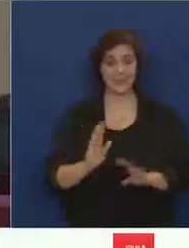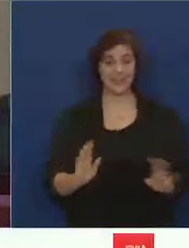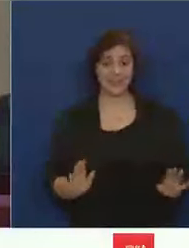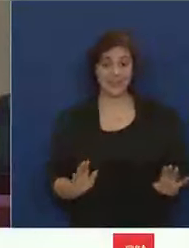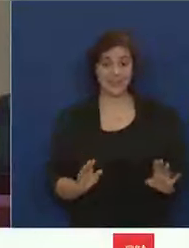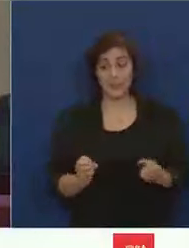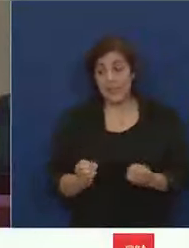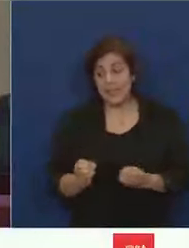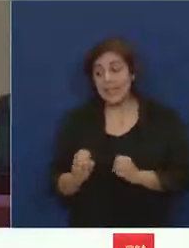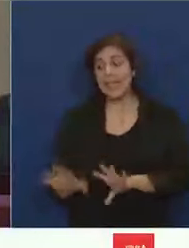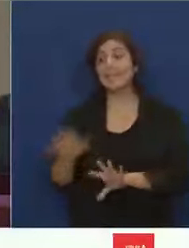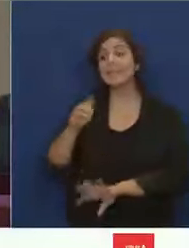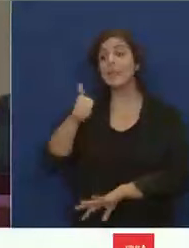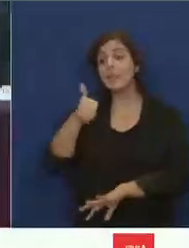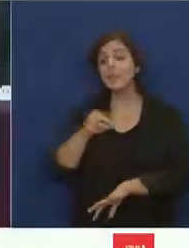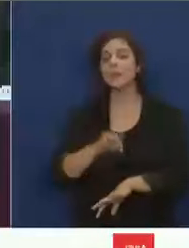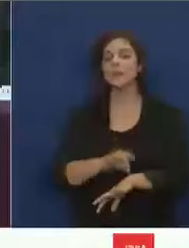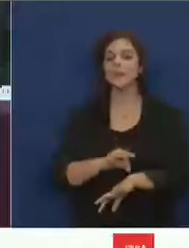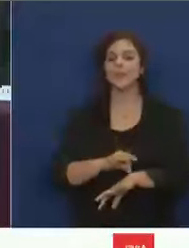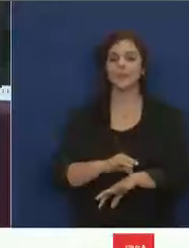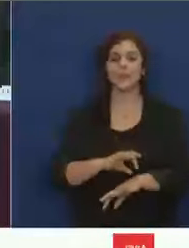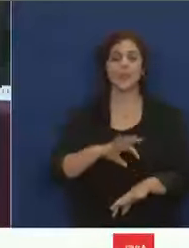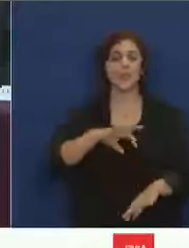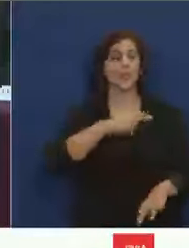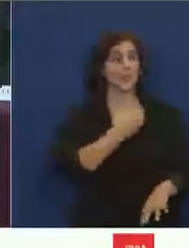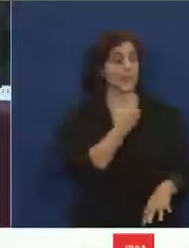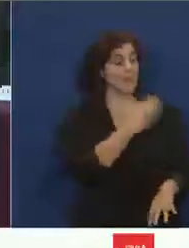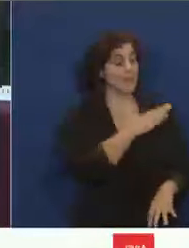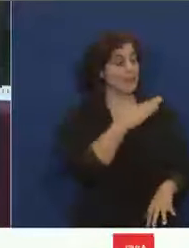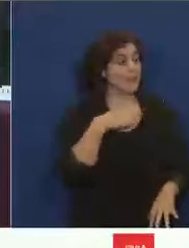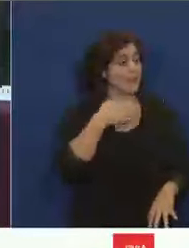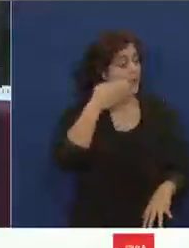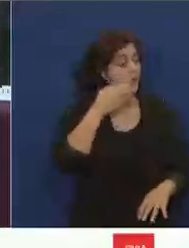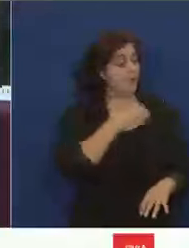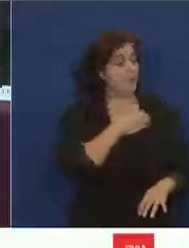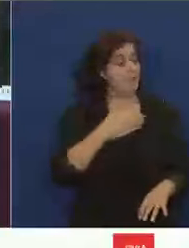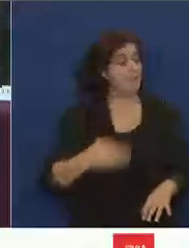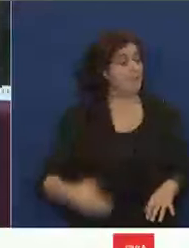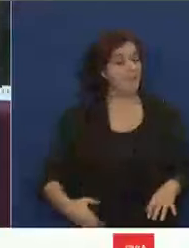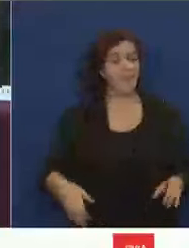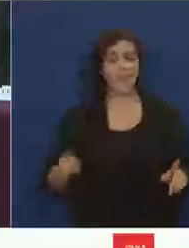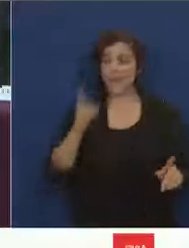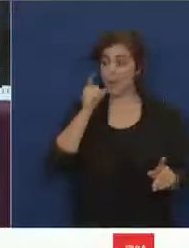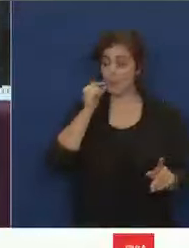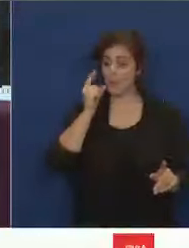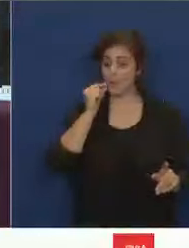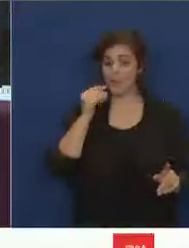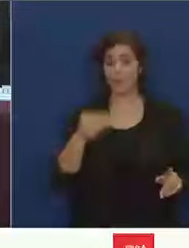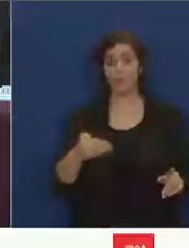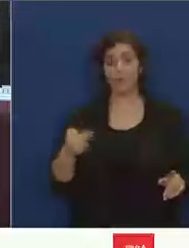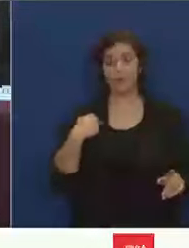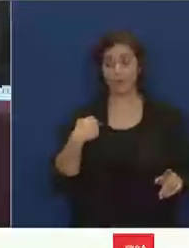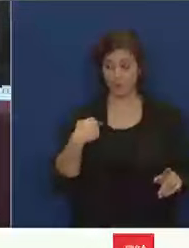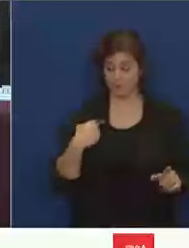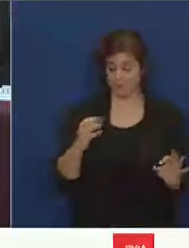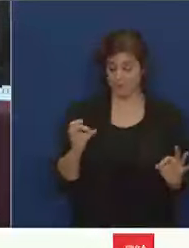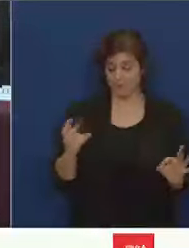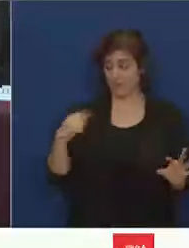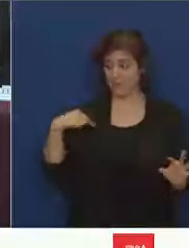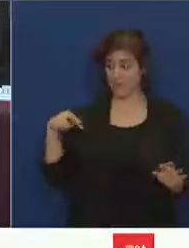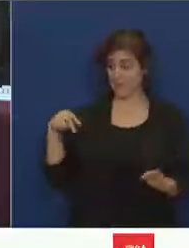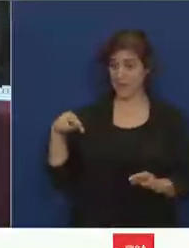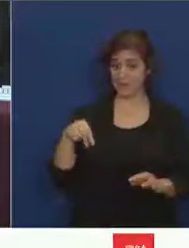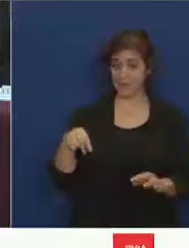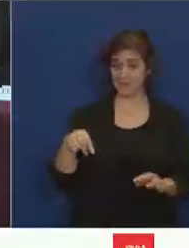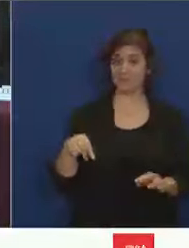minute, 1 minute. Oui, je vous remercie, Madame le maire. Monsieur Menot, ça tombe bien, je suis à pied. Je vous propose, après